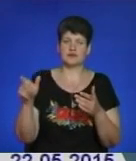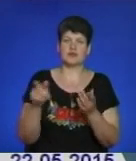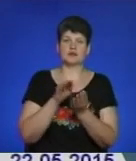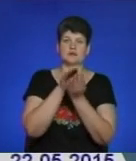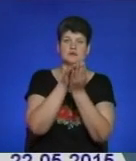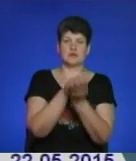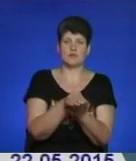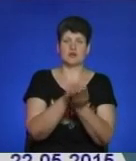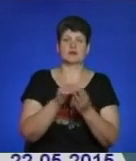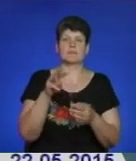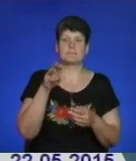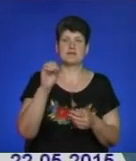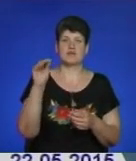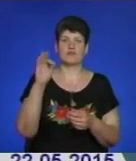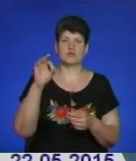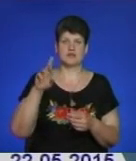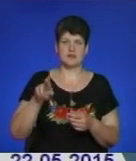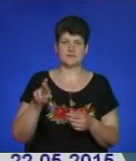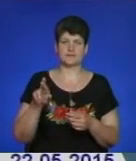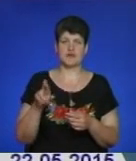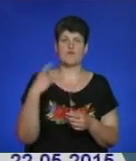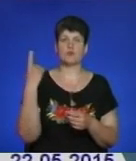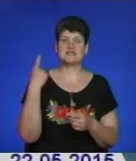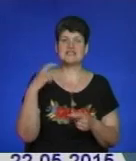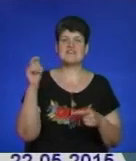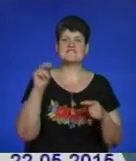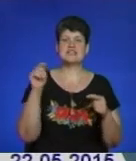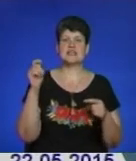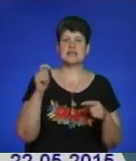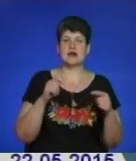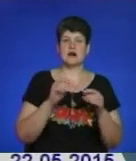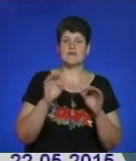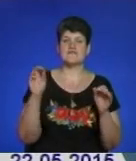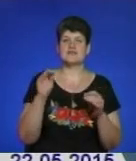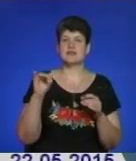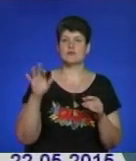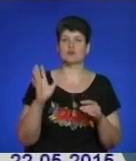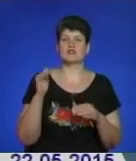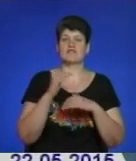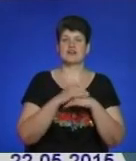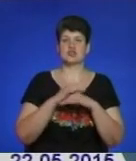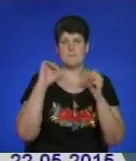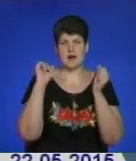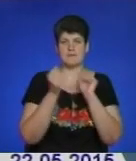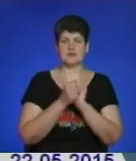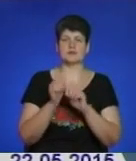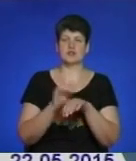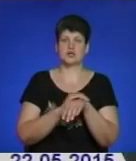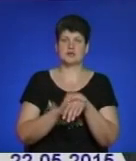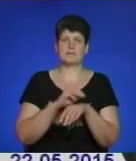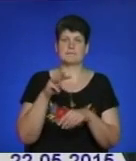могилі Блаженнішого митрополита Мефодія. А в обласній філармонії цього дня відбудеться вечір пам'яті Блаженнішого митрополита